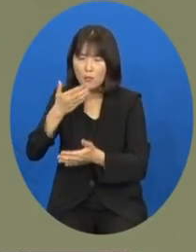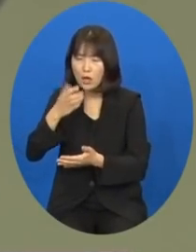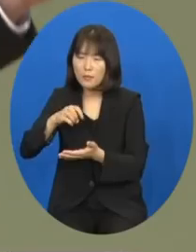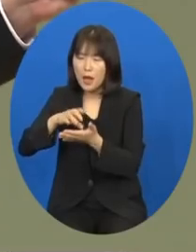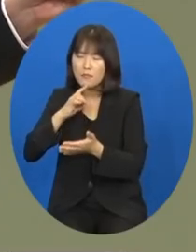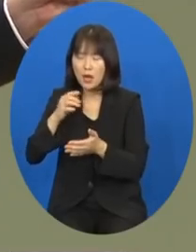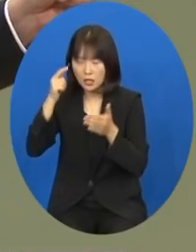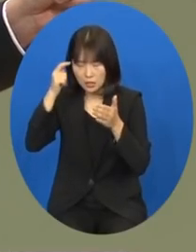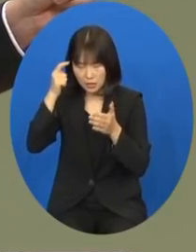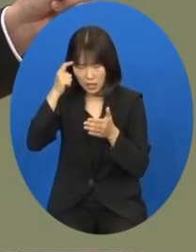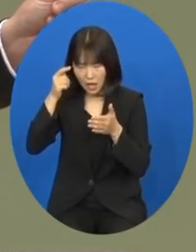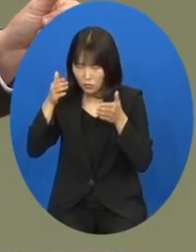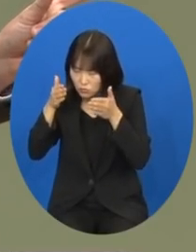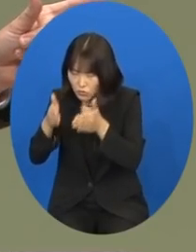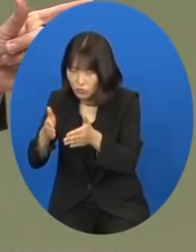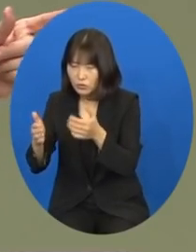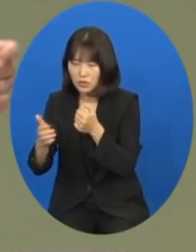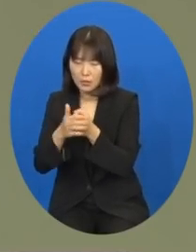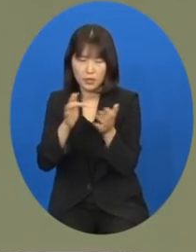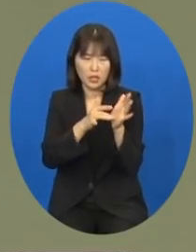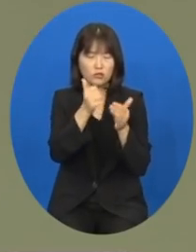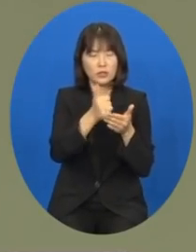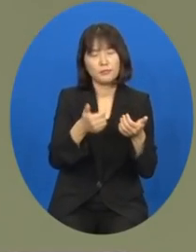않으니까 예전에 떠나 만 거에요